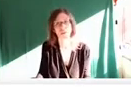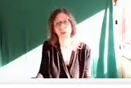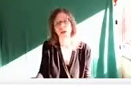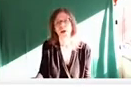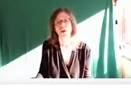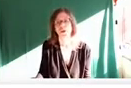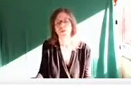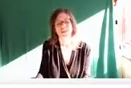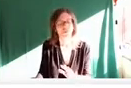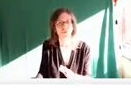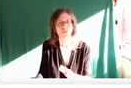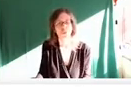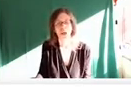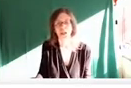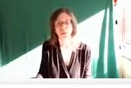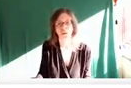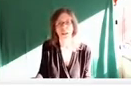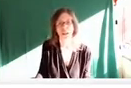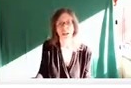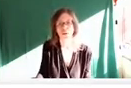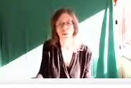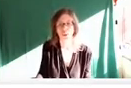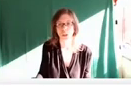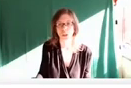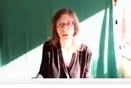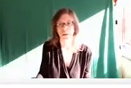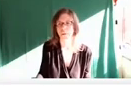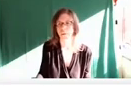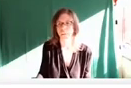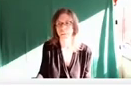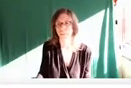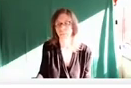significative. Mais je ne veux pas aller trop dans les détails du côté